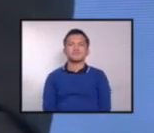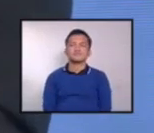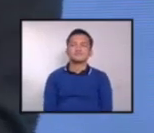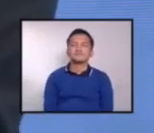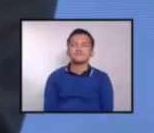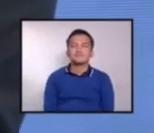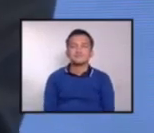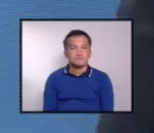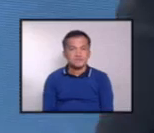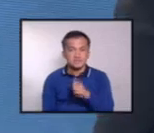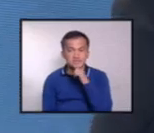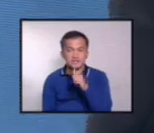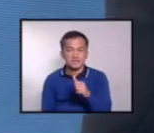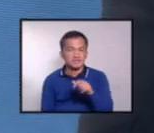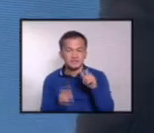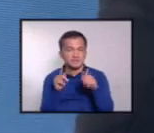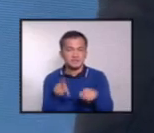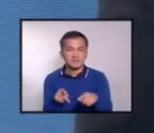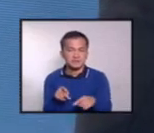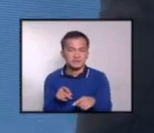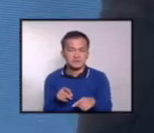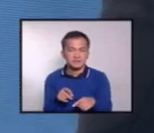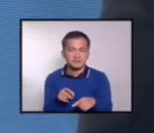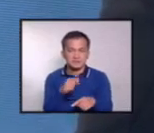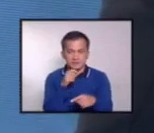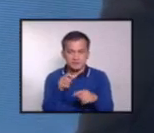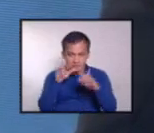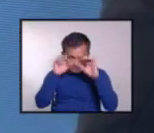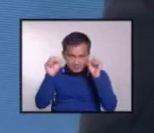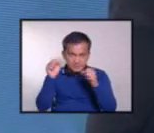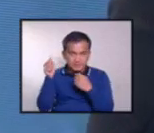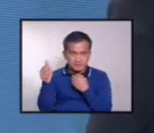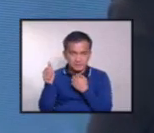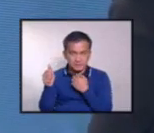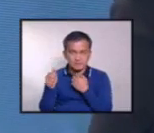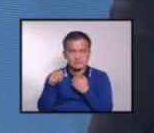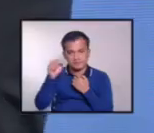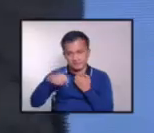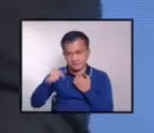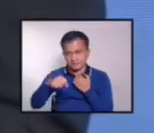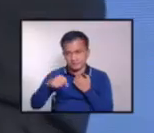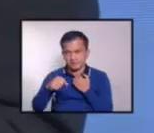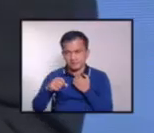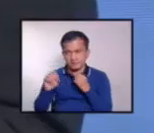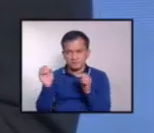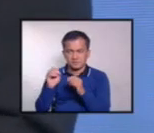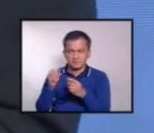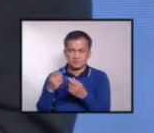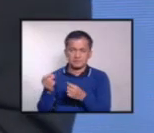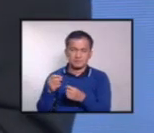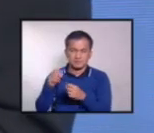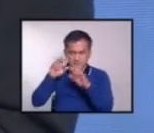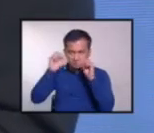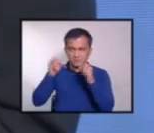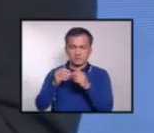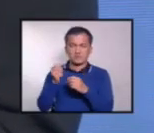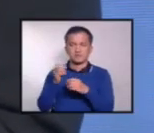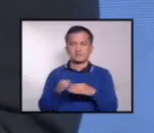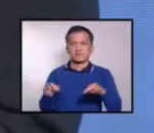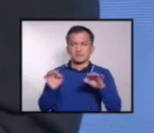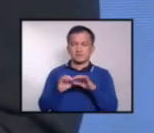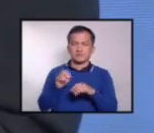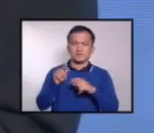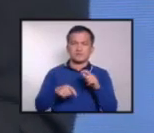so it's not the person, it's not the president himself. Yes, nothing to do with the president. I think that's the most important